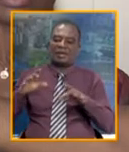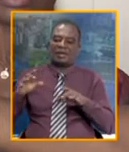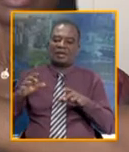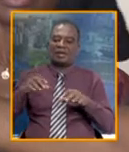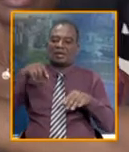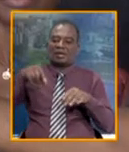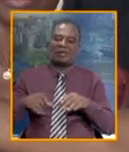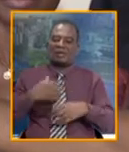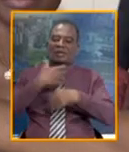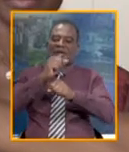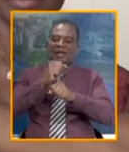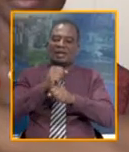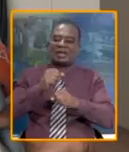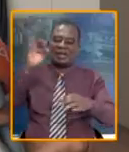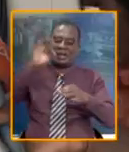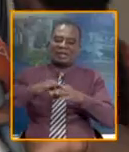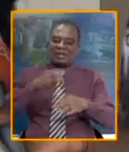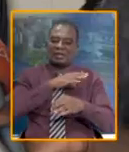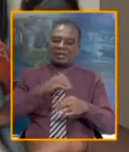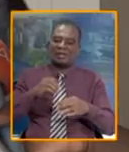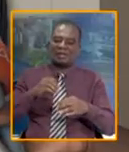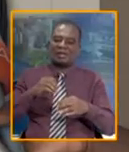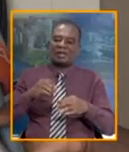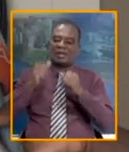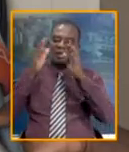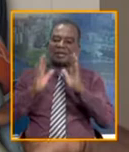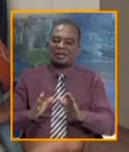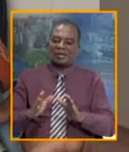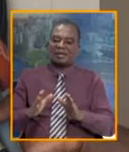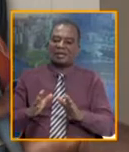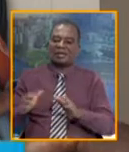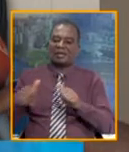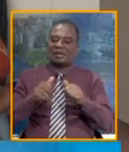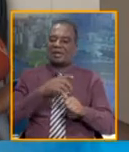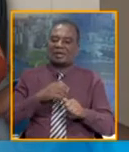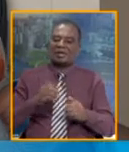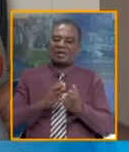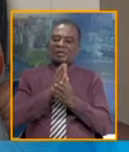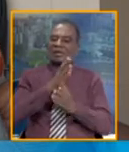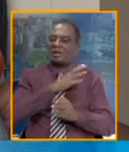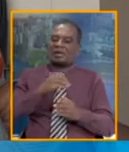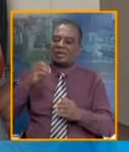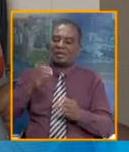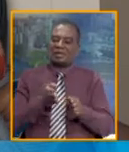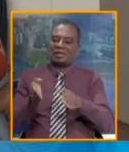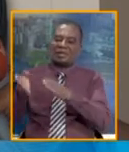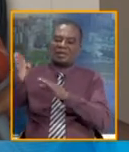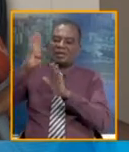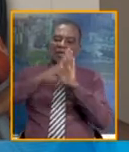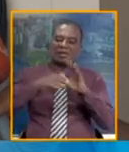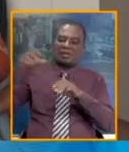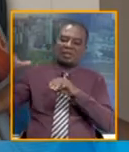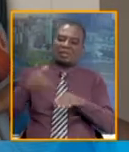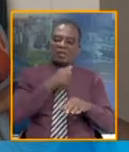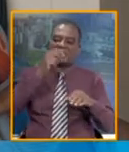les élections à chaque fois en Côte d'Ivoire. La citoyenneté active est un processus de très longue haleine. C'est un cheminement qui prend du